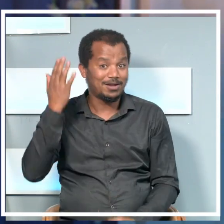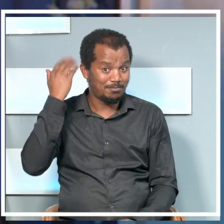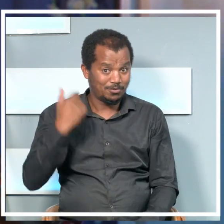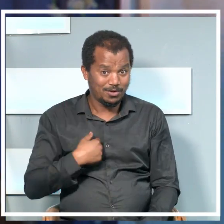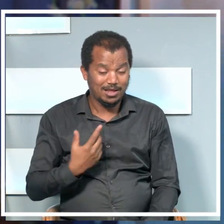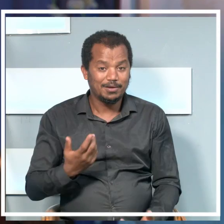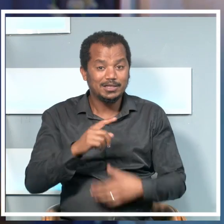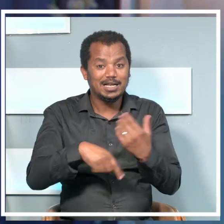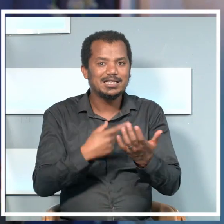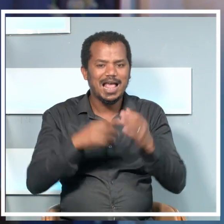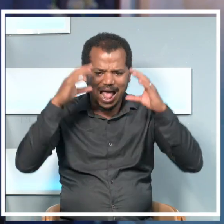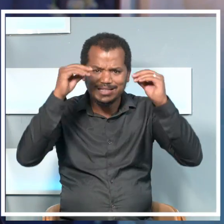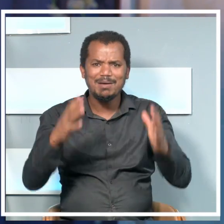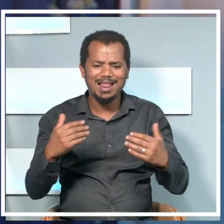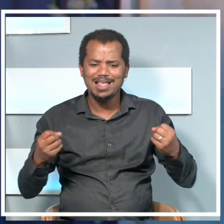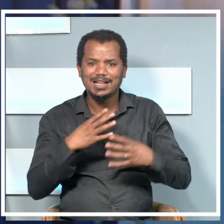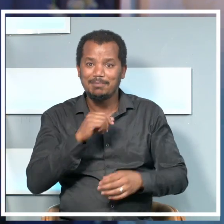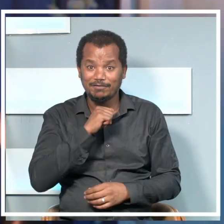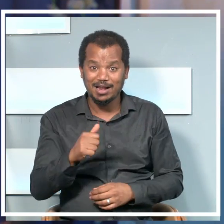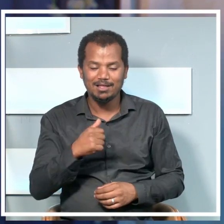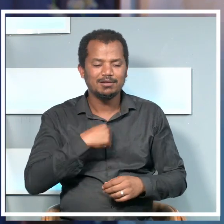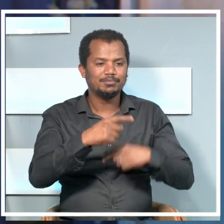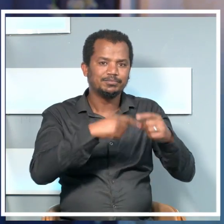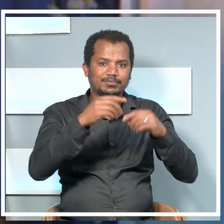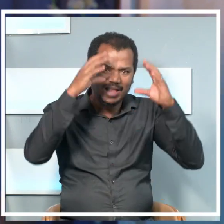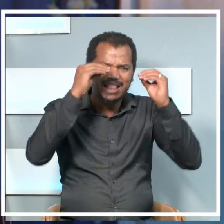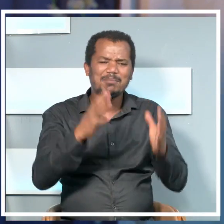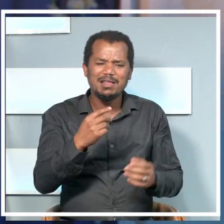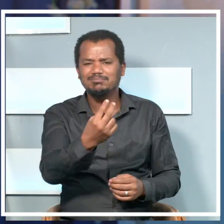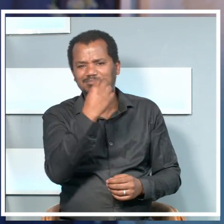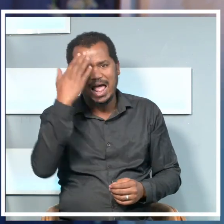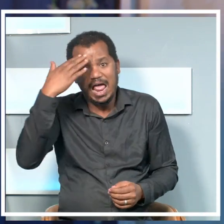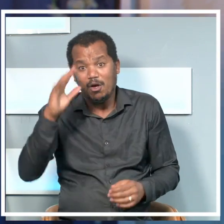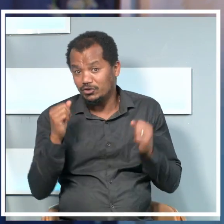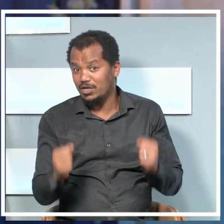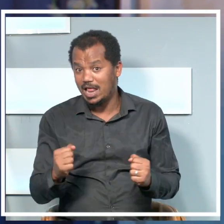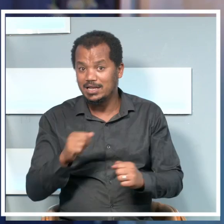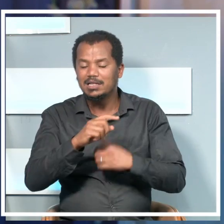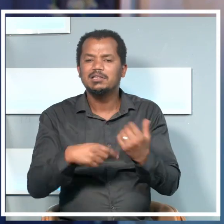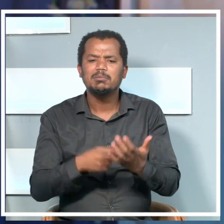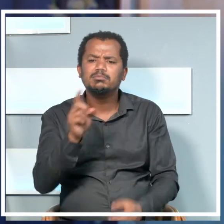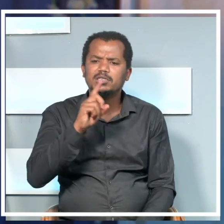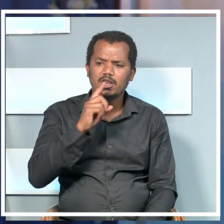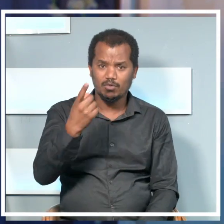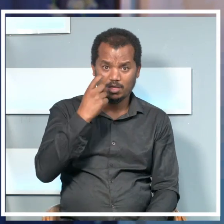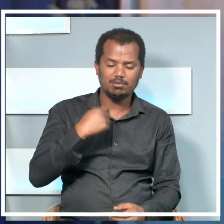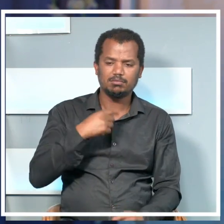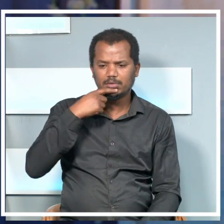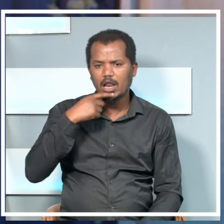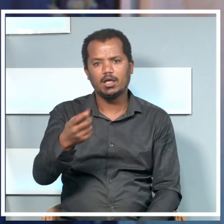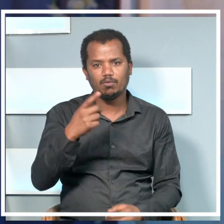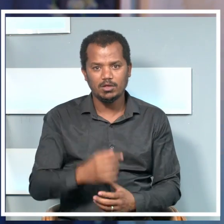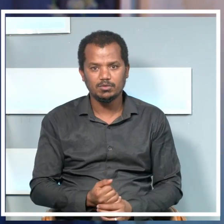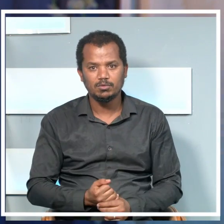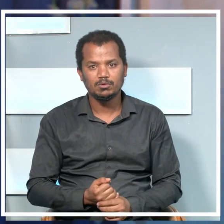አይደል አስተማሪ እንደዚህ ስለማያስፈራራ አስተማሪ ሆነም ላይታወቅ ይችላልና ከዛ ምንድነው አሉኝ